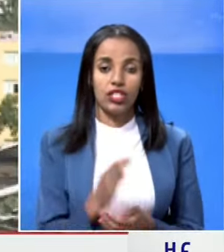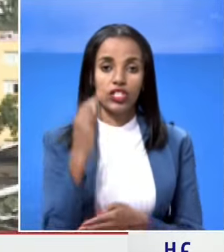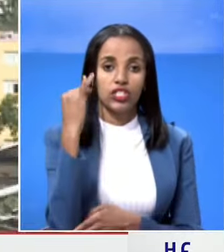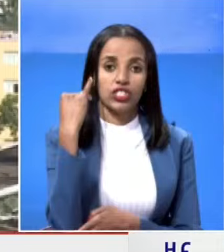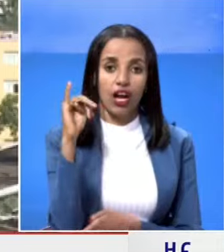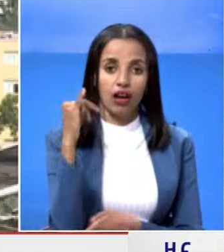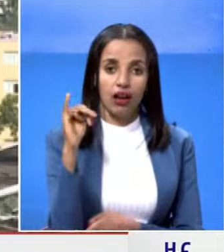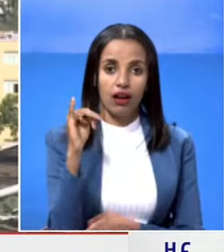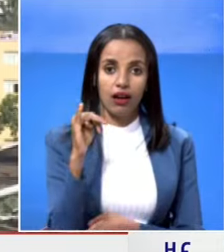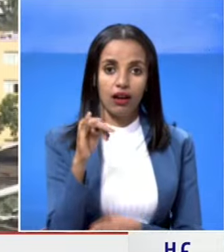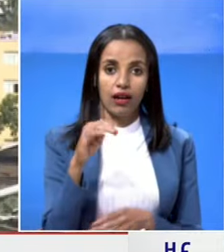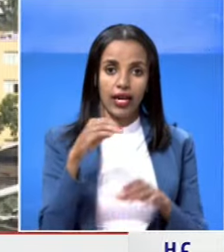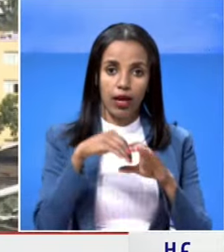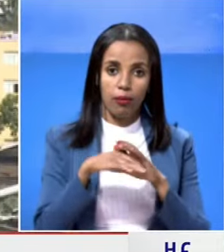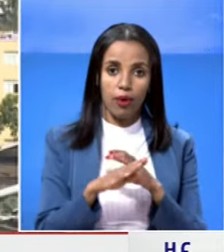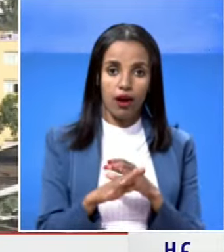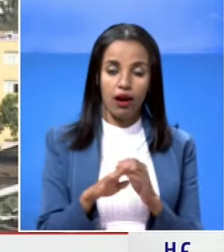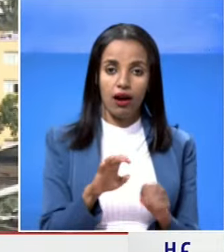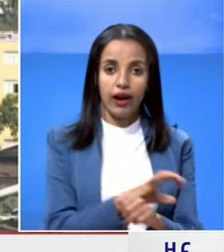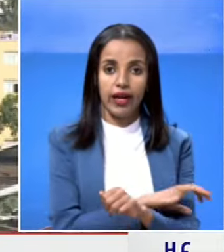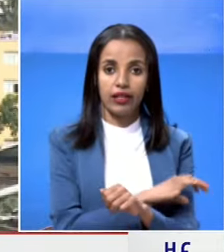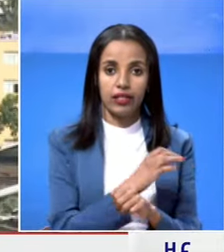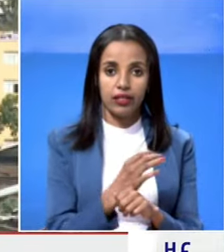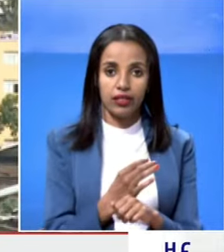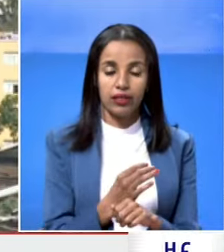ጫካ ላይ የገባ ኃይል